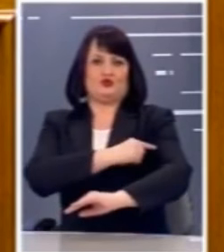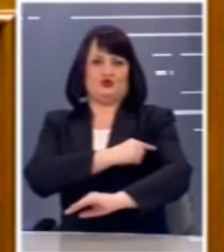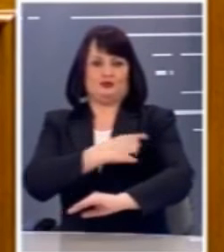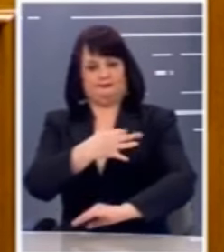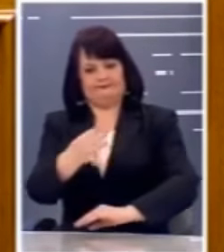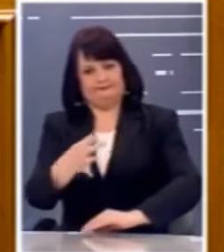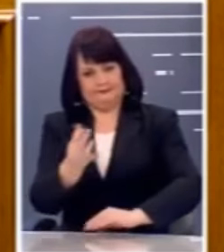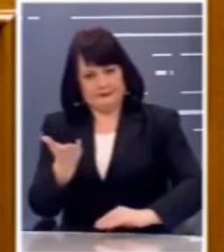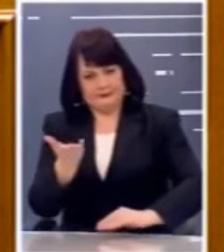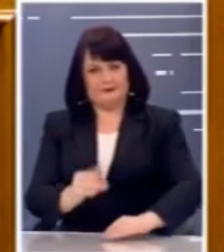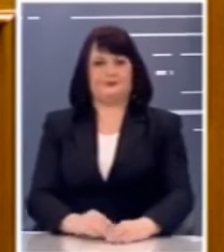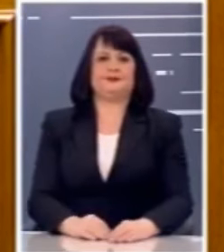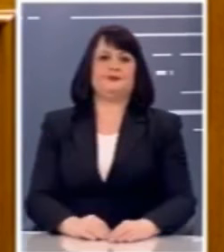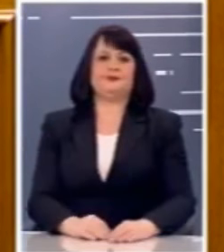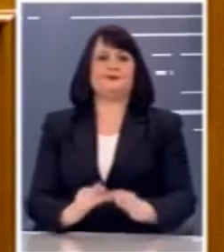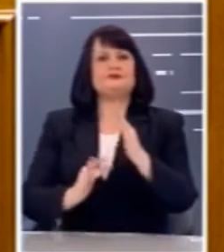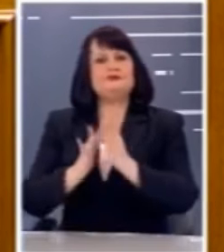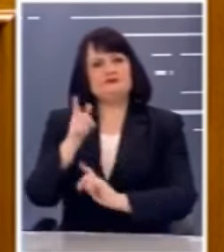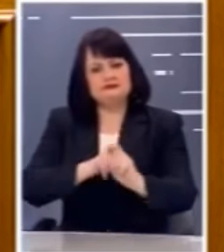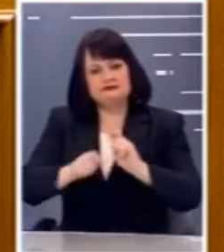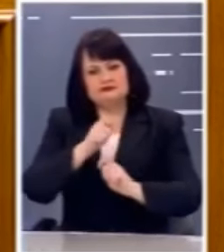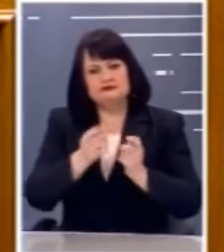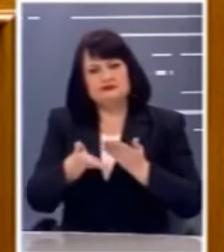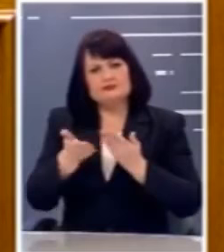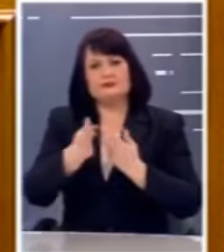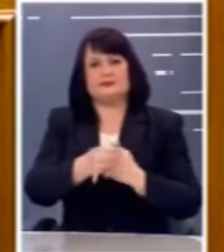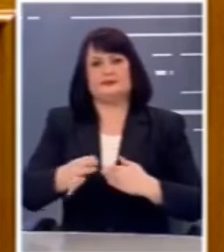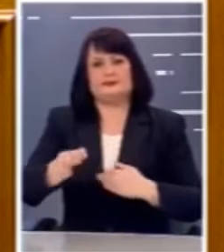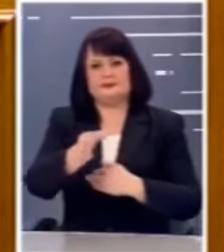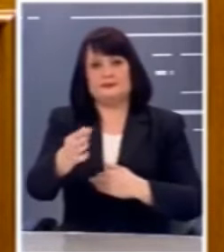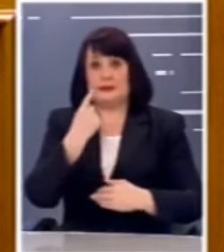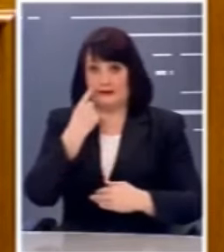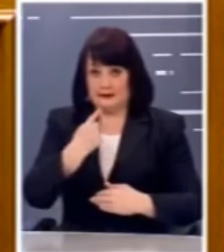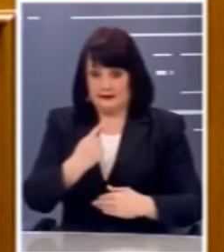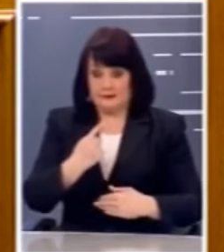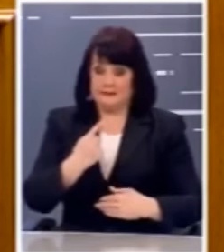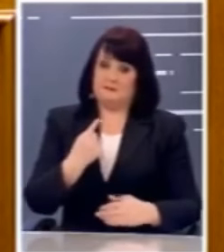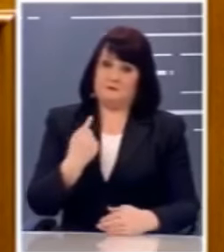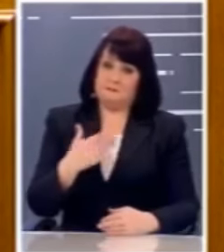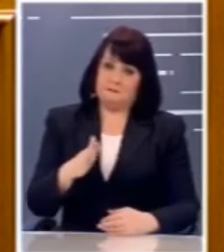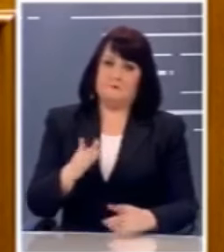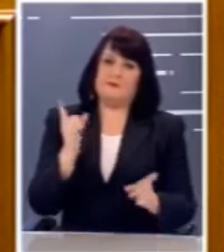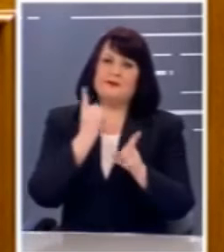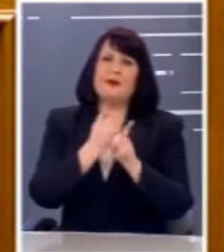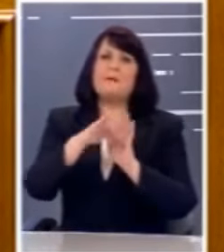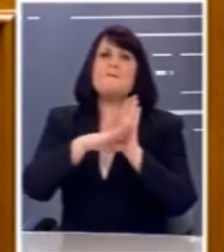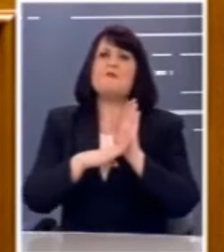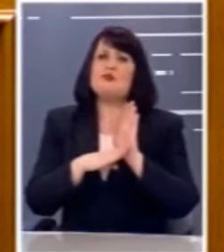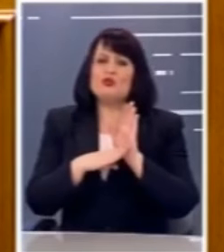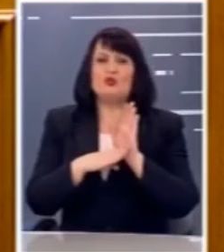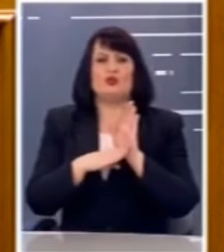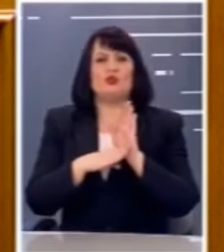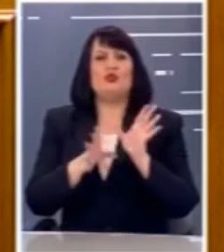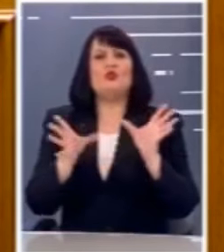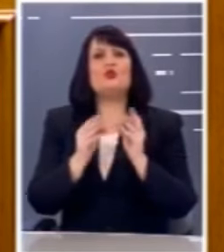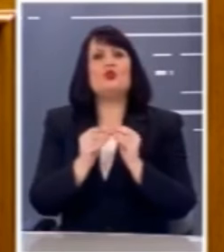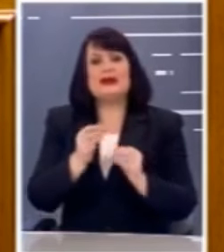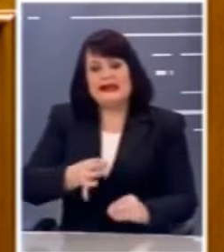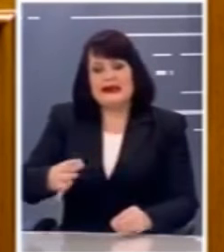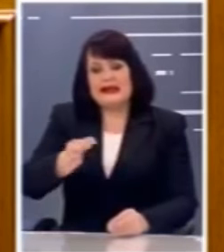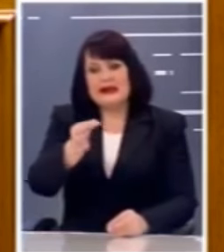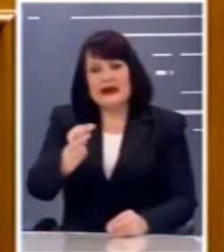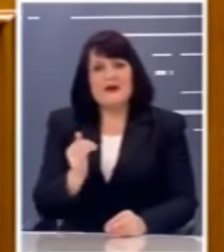Για την ανάπτυξη και την παραγωγική ανασυγκρότηση των νησιών έχουμε ήδη εξαγγείλει ένα ειδικό πρόγραμμα για τα νησιά του